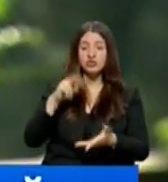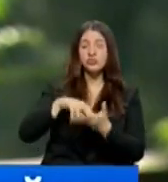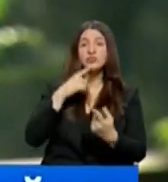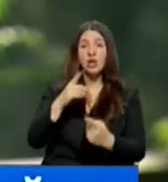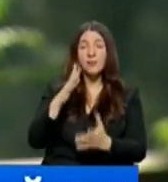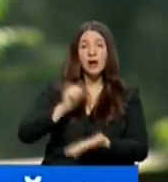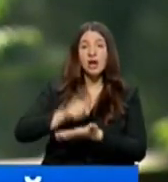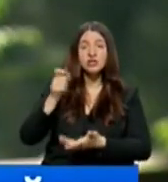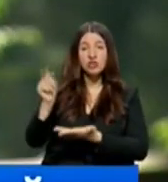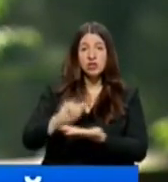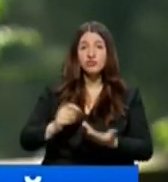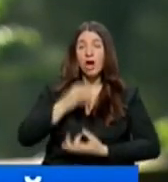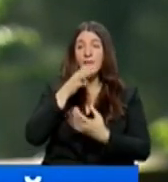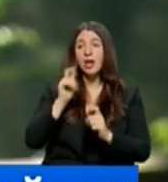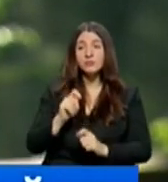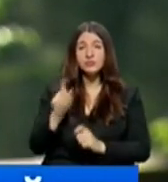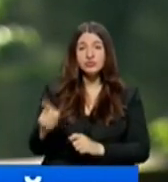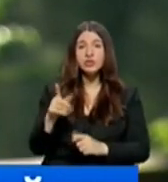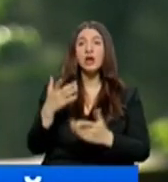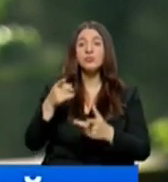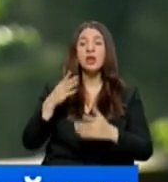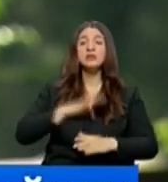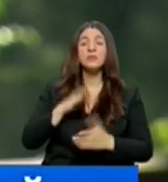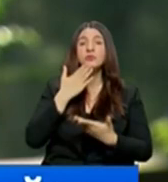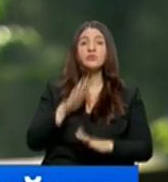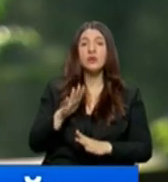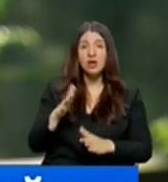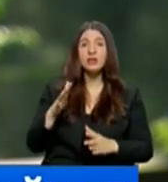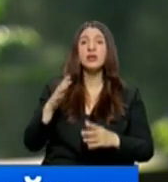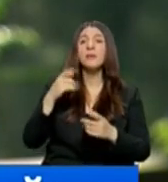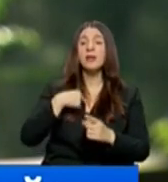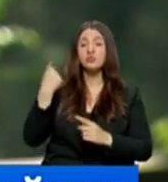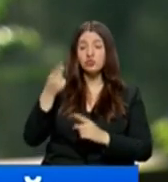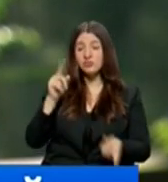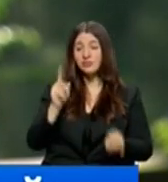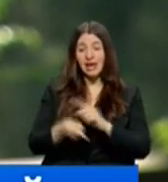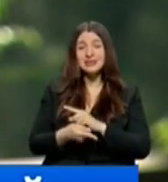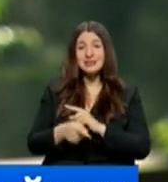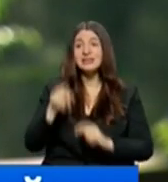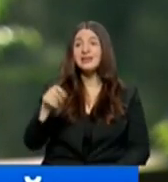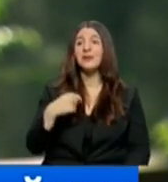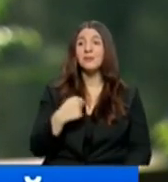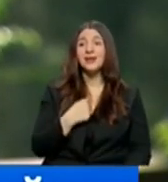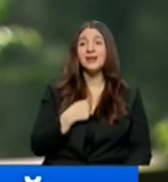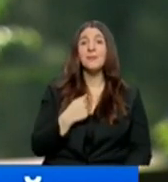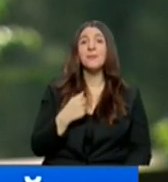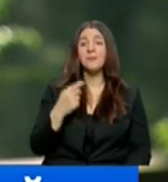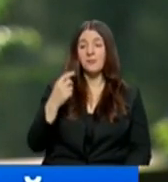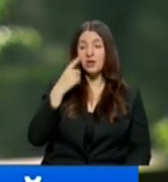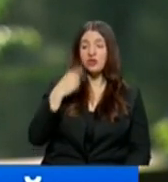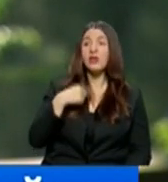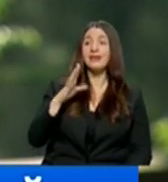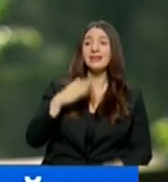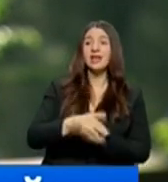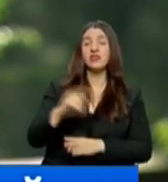Ama gazeteci yazacak, haber yapacak. Buna tahammül edemiyorlar. Eğer benim düşündüğümün aksine sen benim lehime değil de